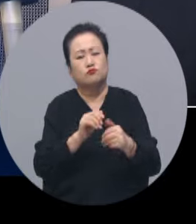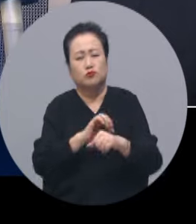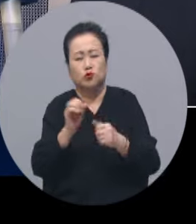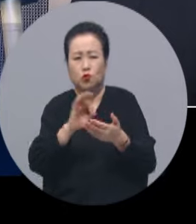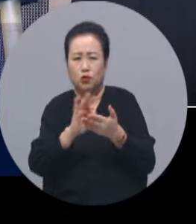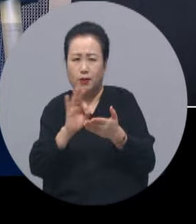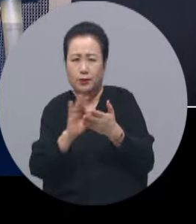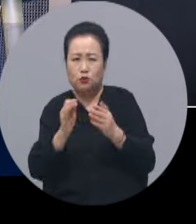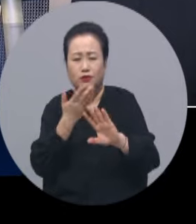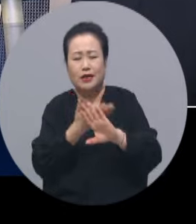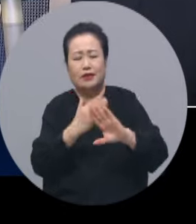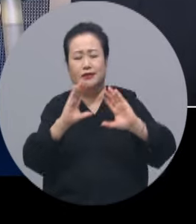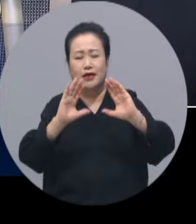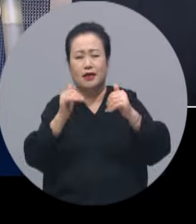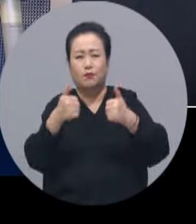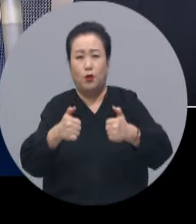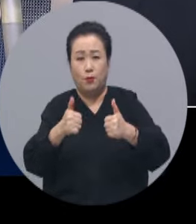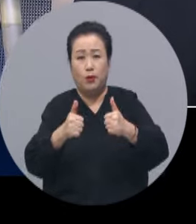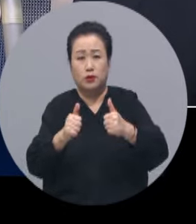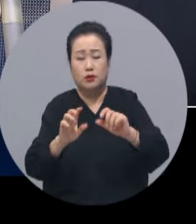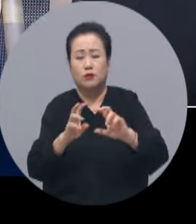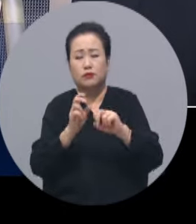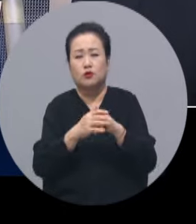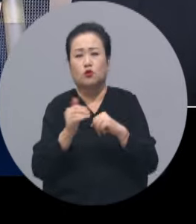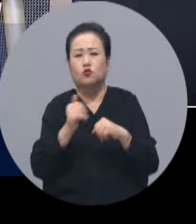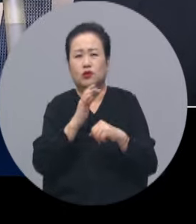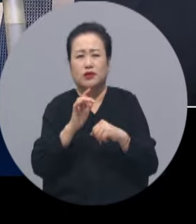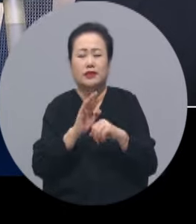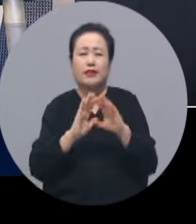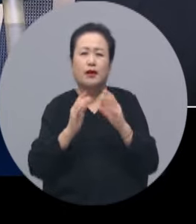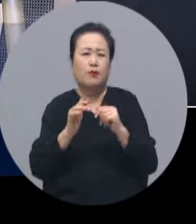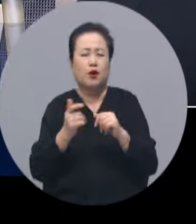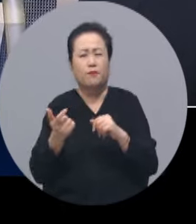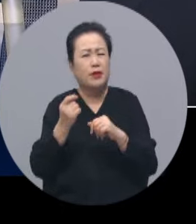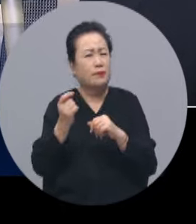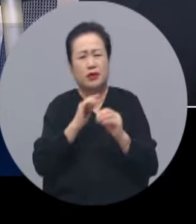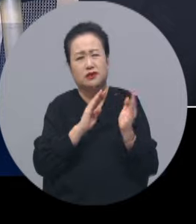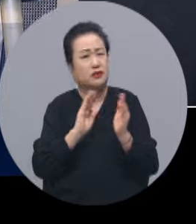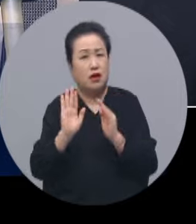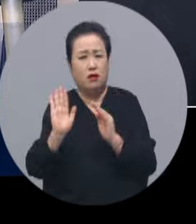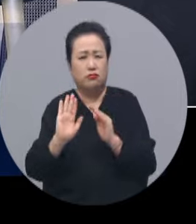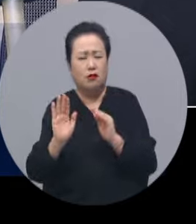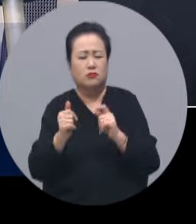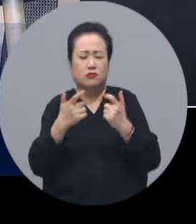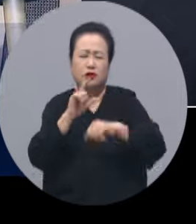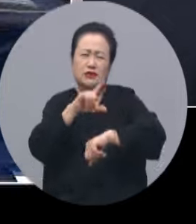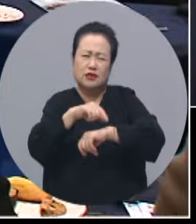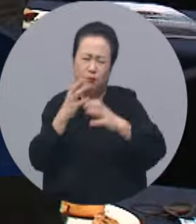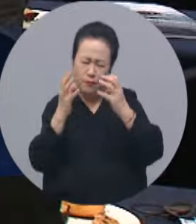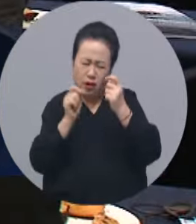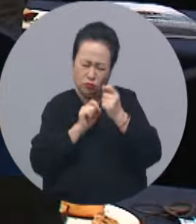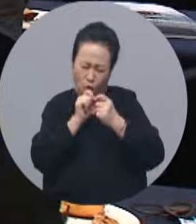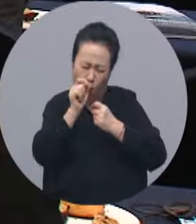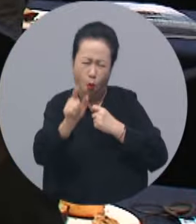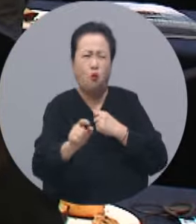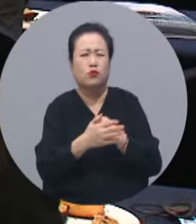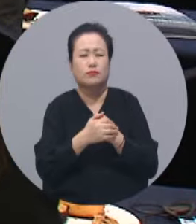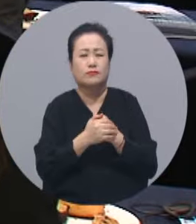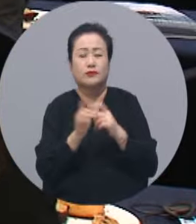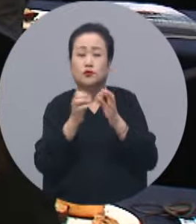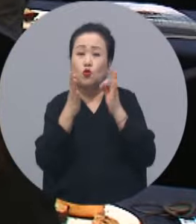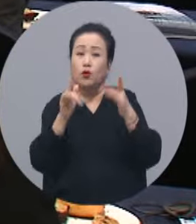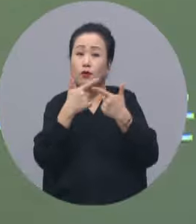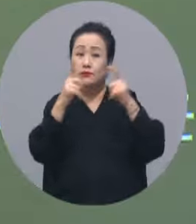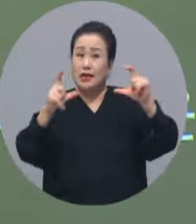해외 법원들은 아무래도 그 우리나라만큼 속도가 이렇게 빠르지 않습니다. 그러다 보니까 소송 시간도 많이 걸리고요.